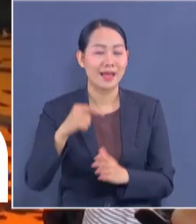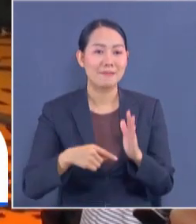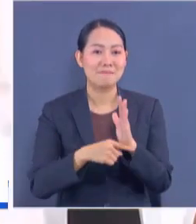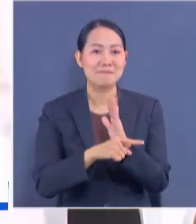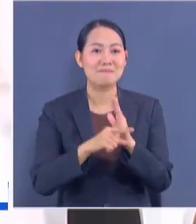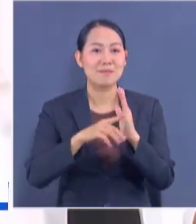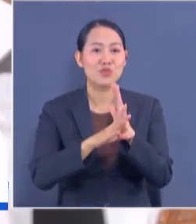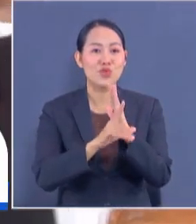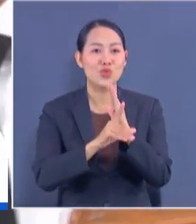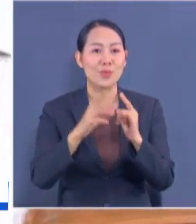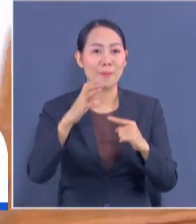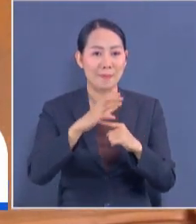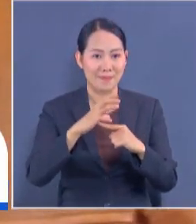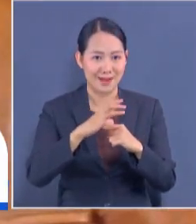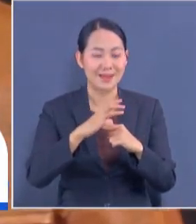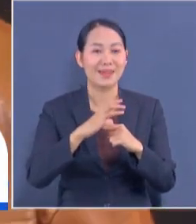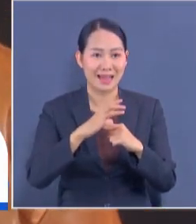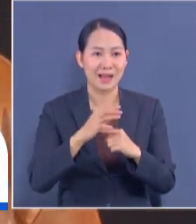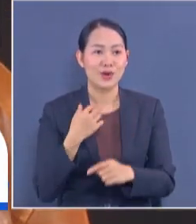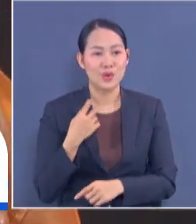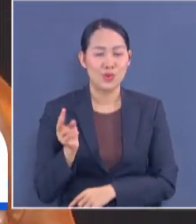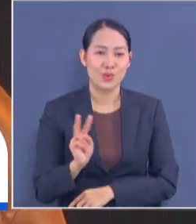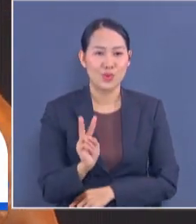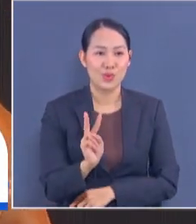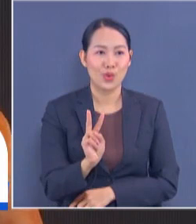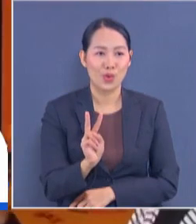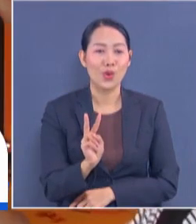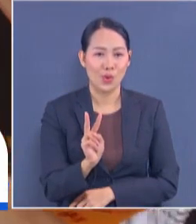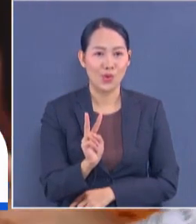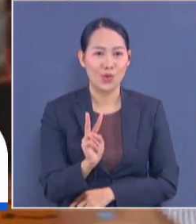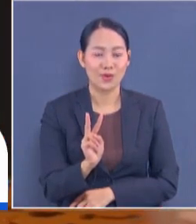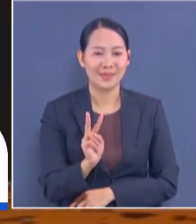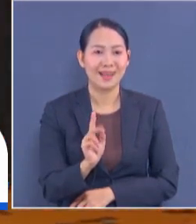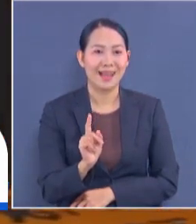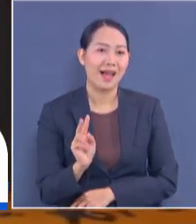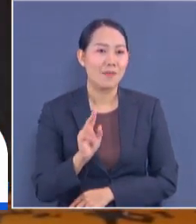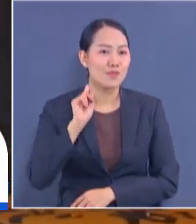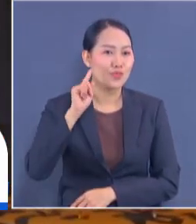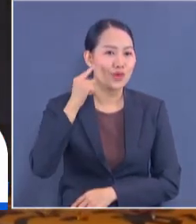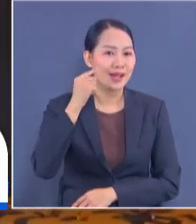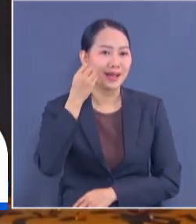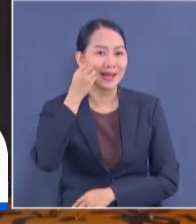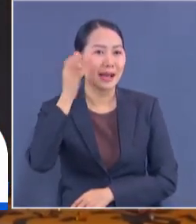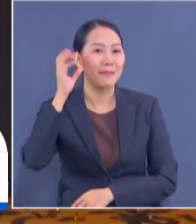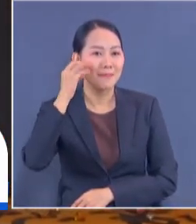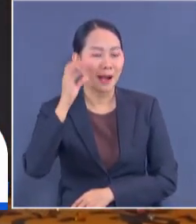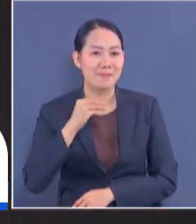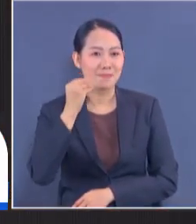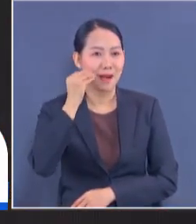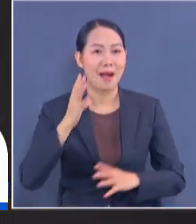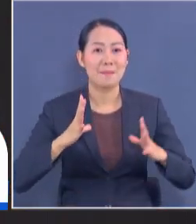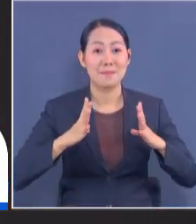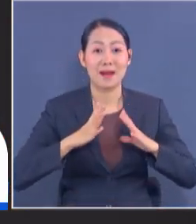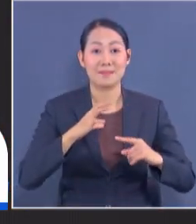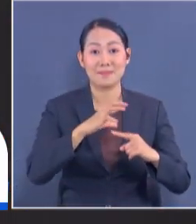ะคะสำหรับณเดชน์คุกิมิยะแล้วก็ยาย่าอุรัสยาค่ะที่ล่าสุดทางฝ่ายชายเนี่ยก็ได้ตามแฟนสาวไปสวีทที่บ้านพักตากอากาศถึงพัทยา